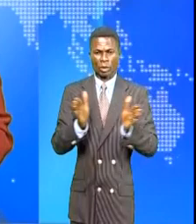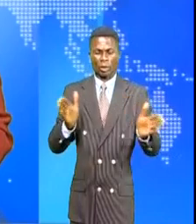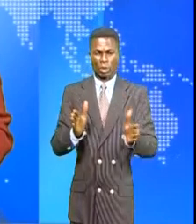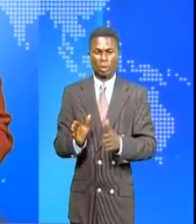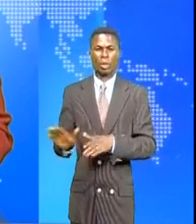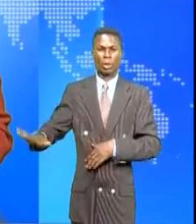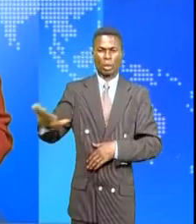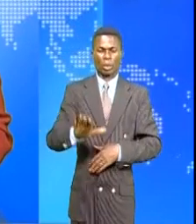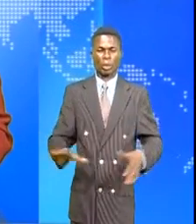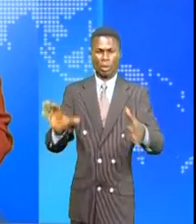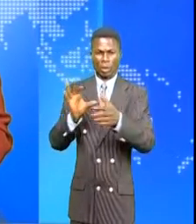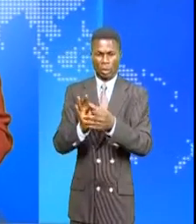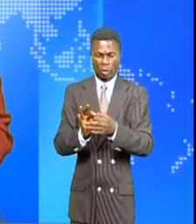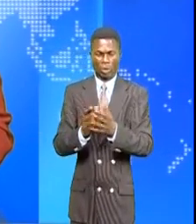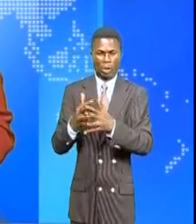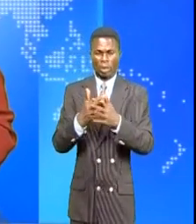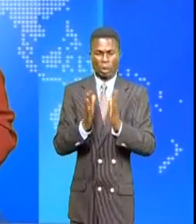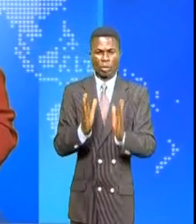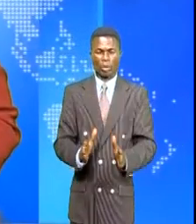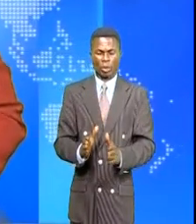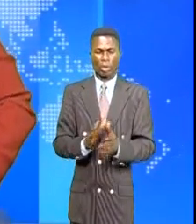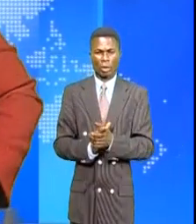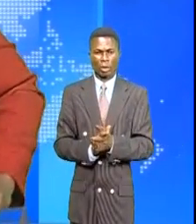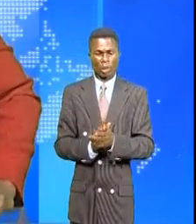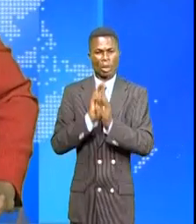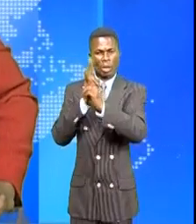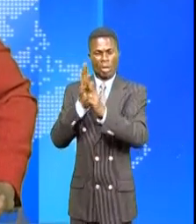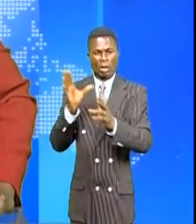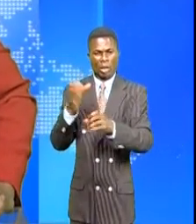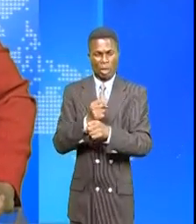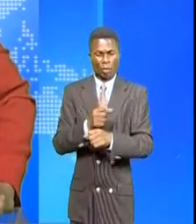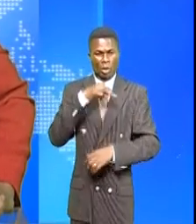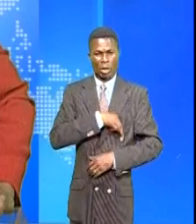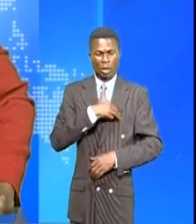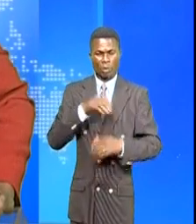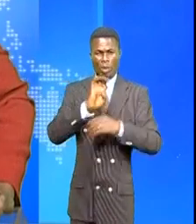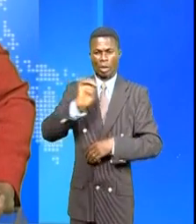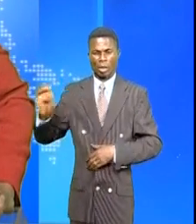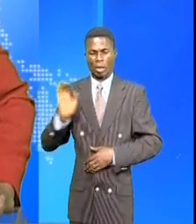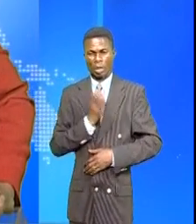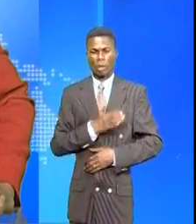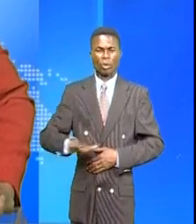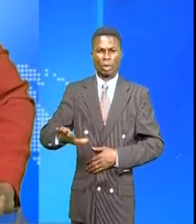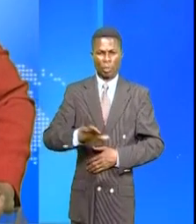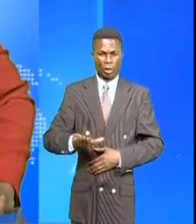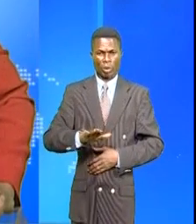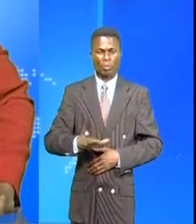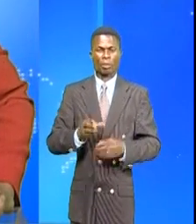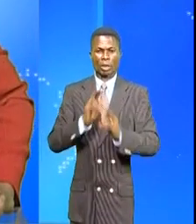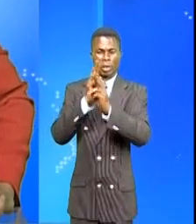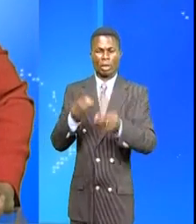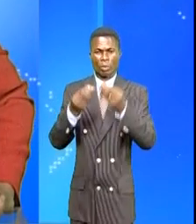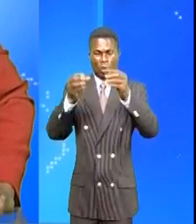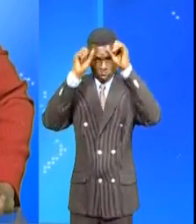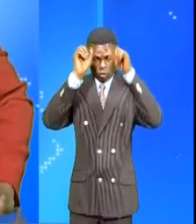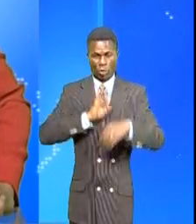l'ONU en RDC, Bintou Keïta, a fait la restitution de sa mission dans l'Est de la République démocratique du Congo au chef de l'État,